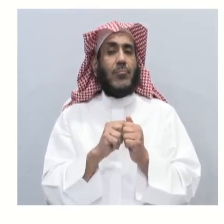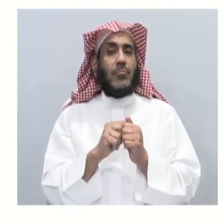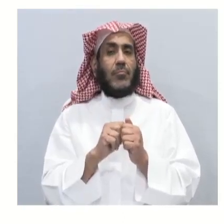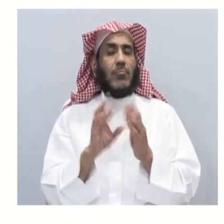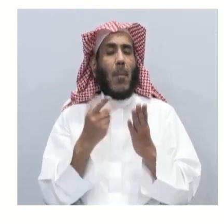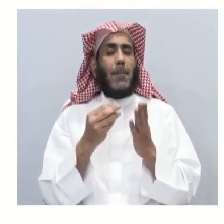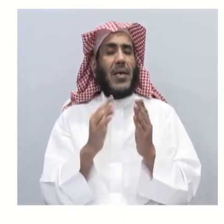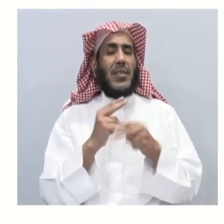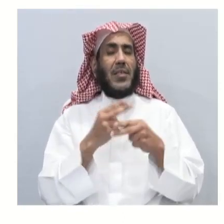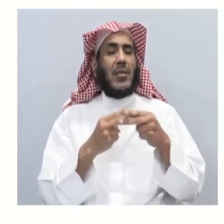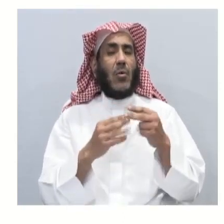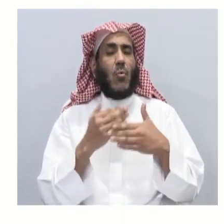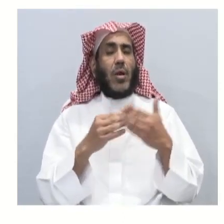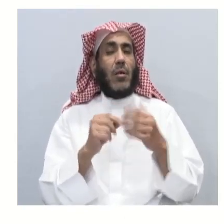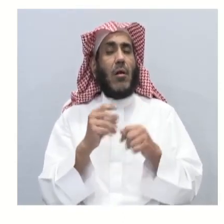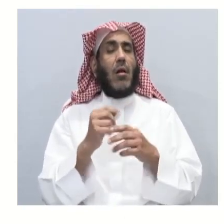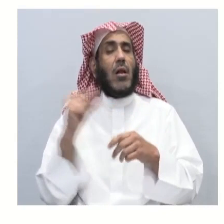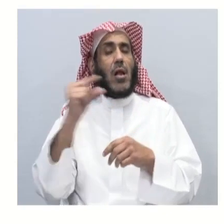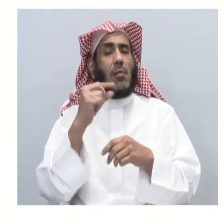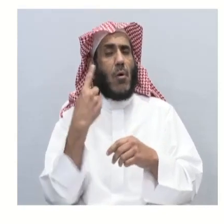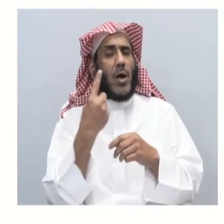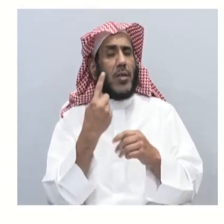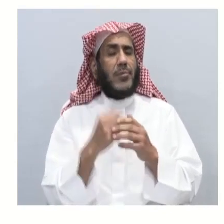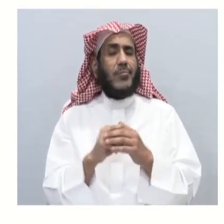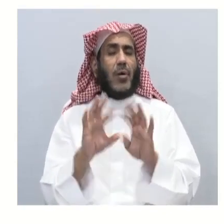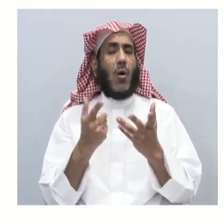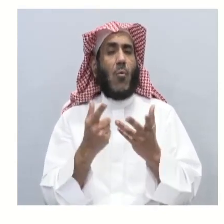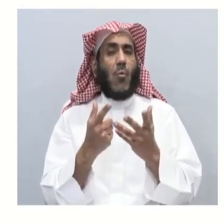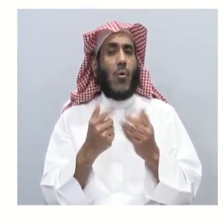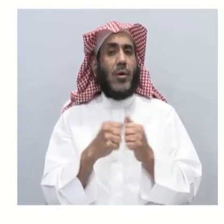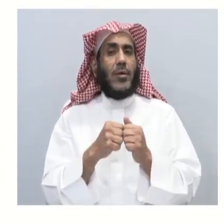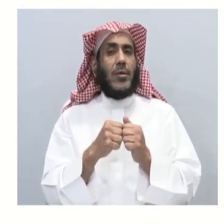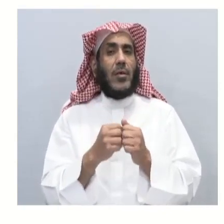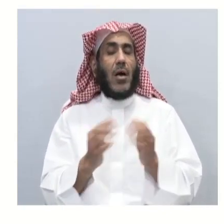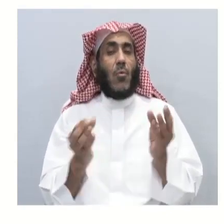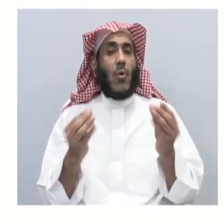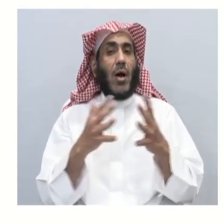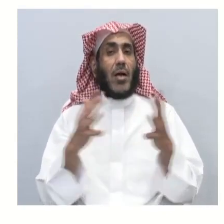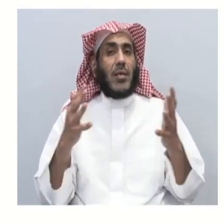ومما تتكون هذه الكلمة. هل هي كلمة واحدة أو أكثر؟